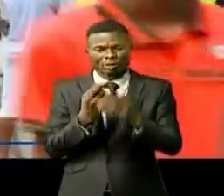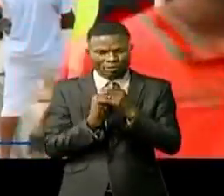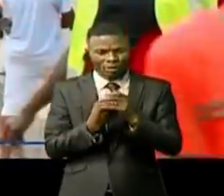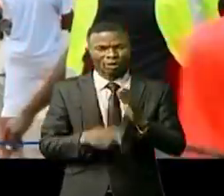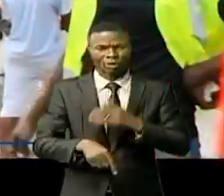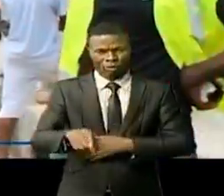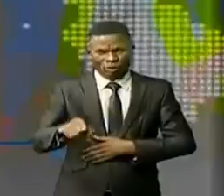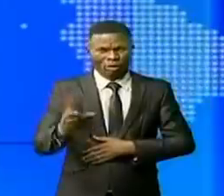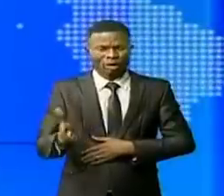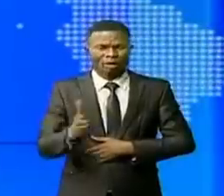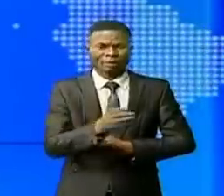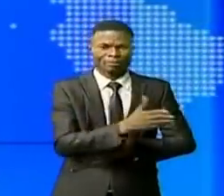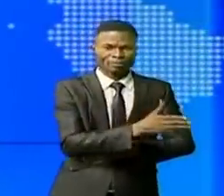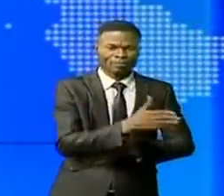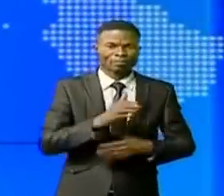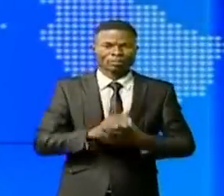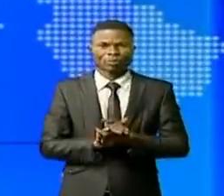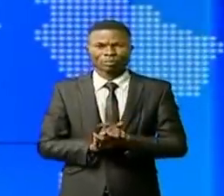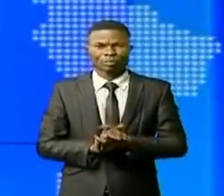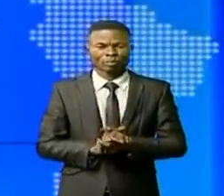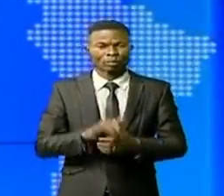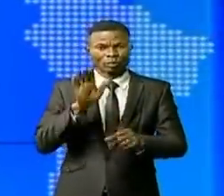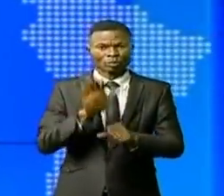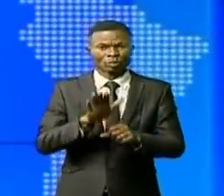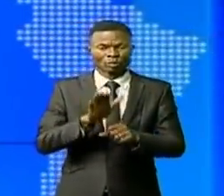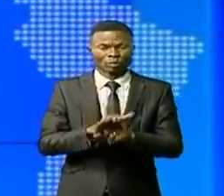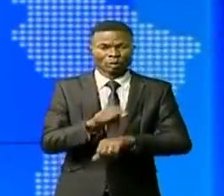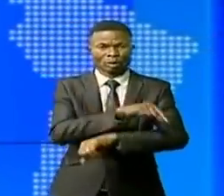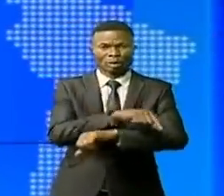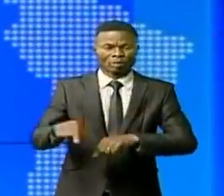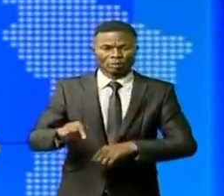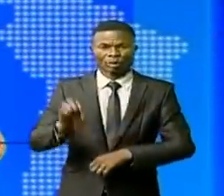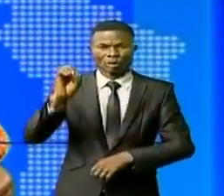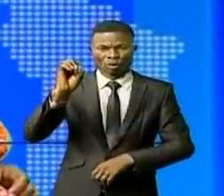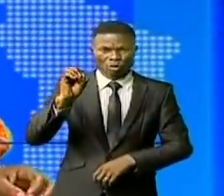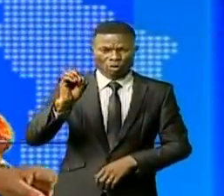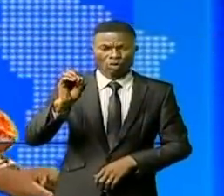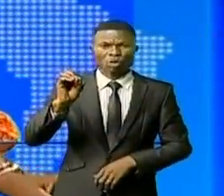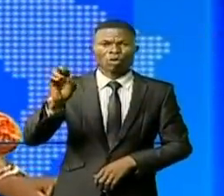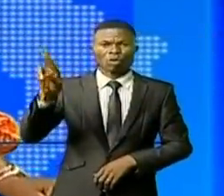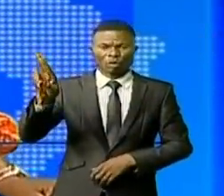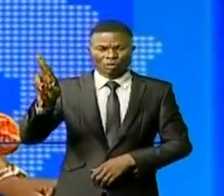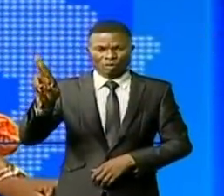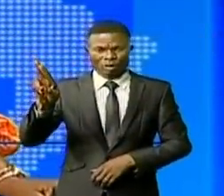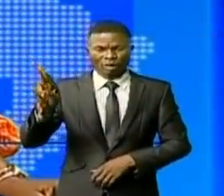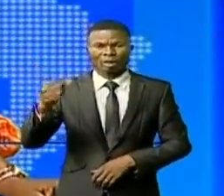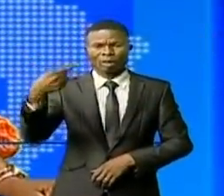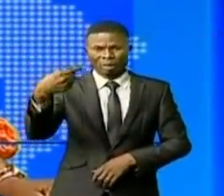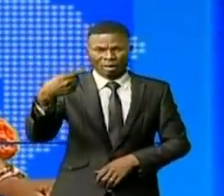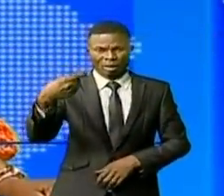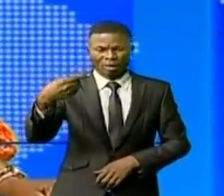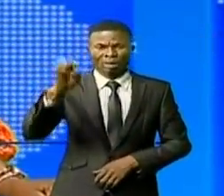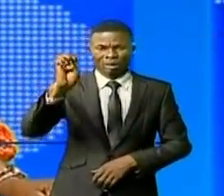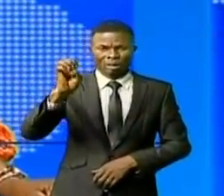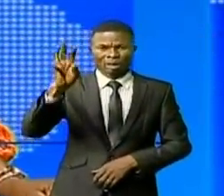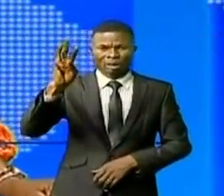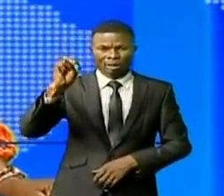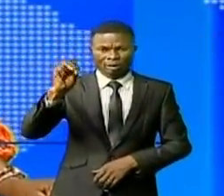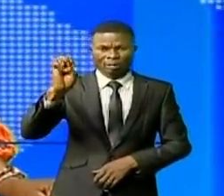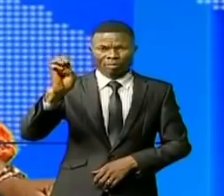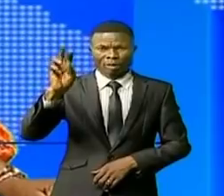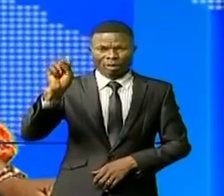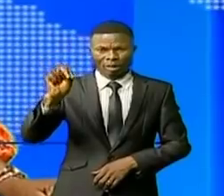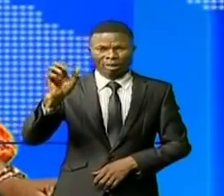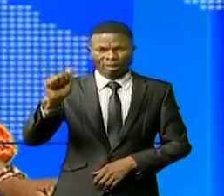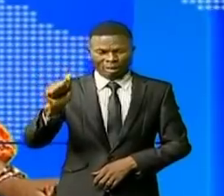jours. Comme beaucoup de directions de l'office de route, Guémena aussi connaît ce même problème de manque